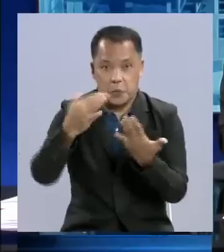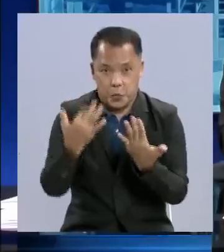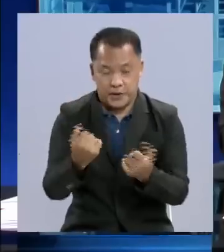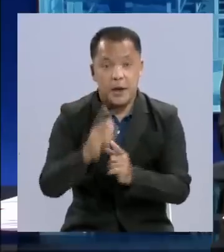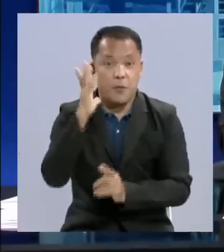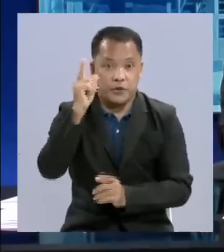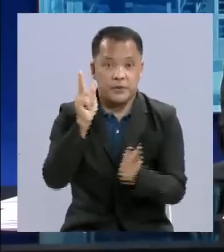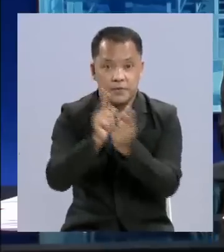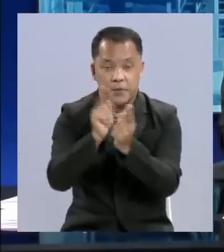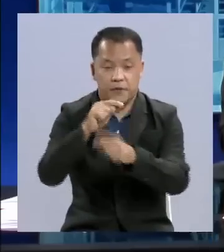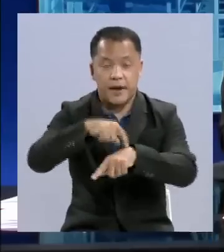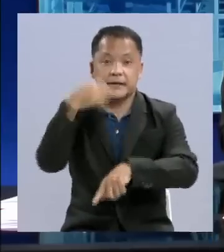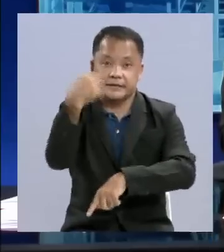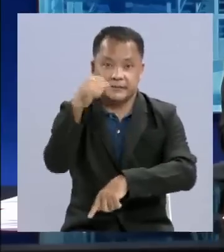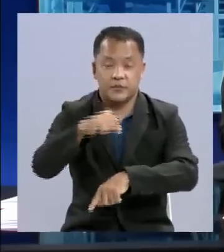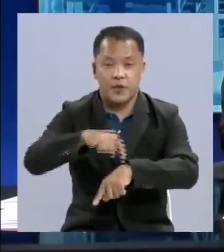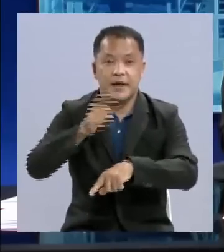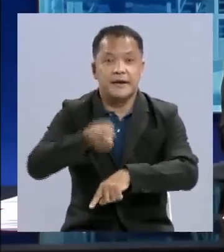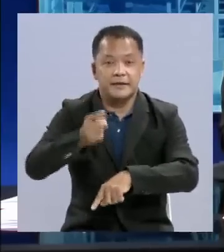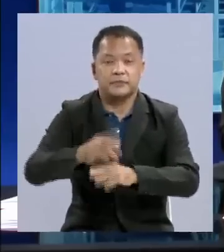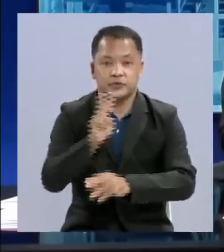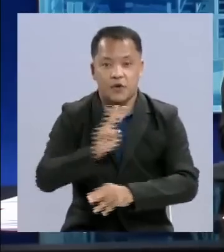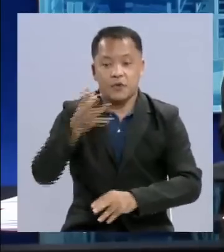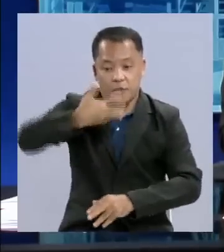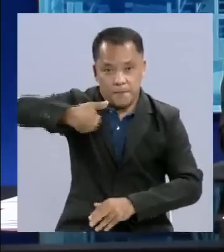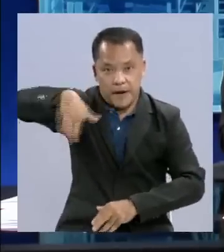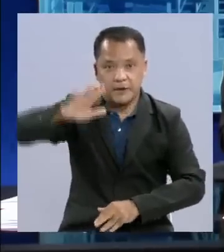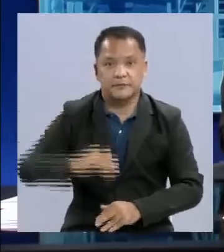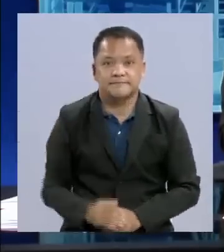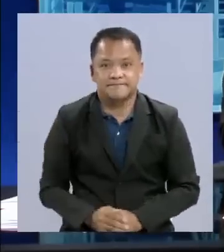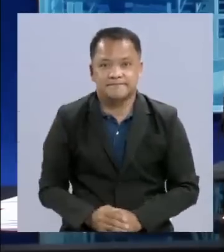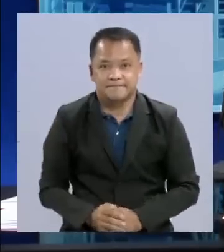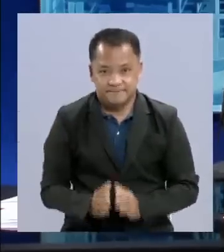พรุ่งนี้พบกัน10 นาฬิกาเวลาเดิมนะครับเรา2คนพร้อมทีมงานลาไปก่อนสวัสดีครับ สวัสดีครับ